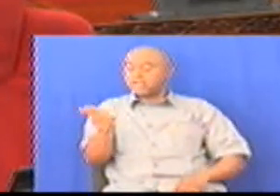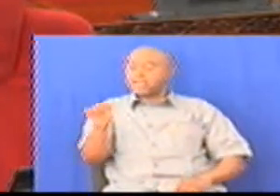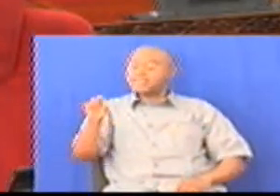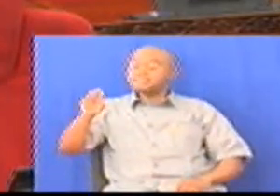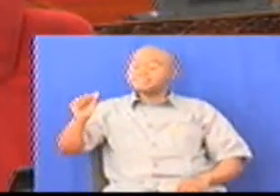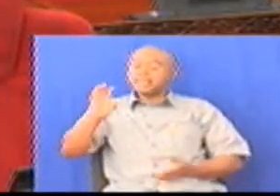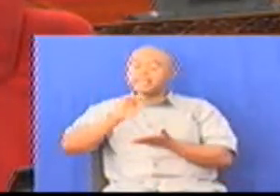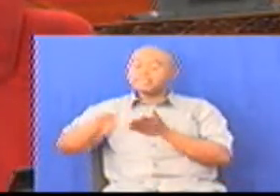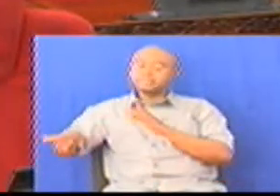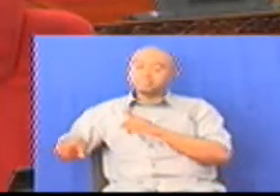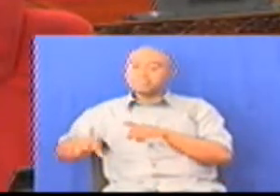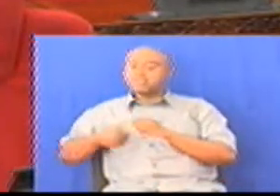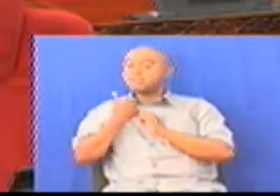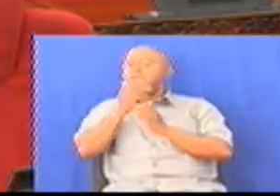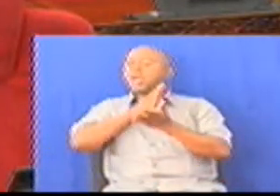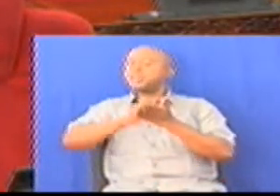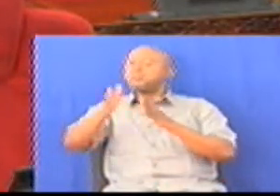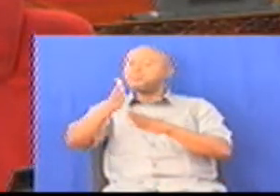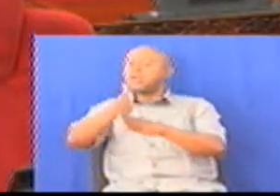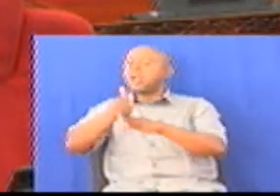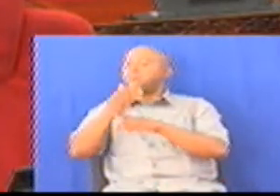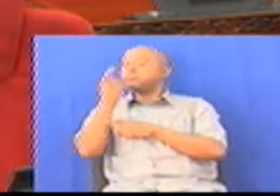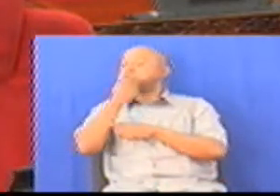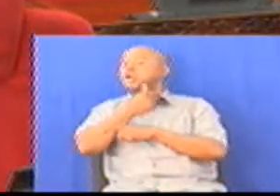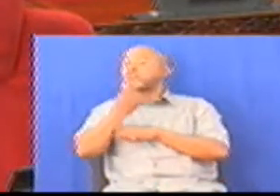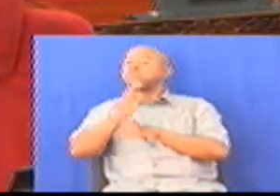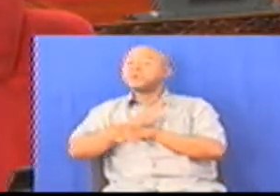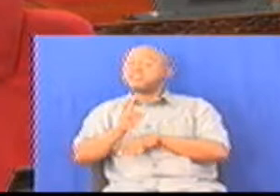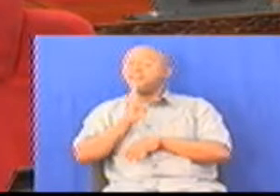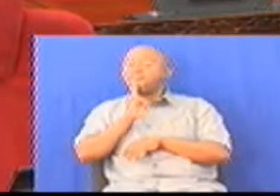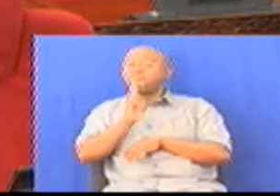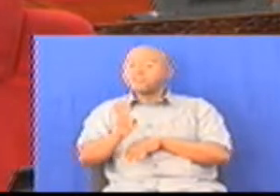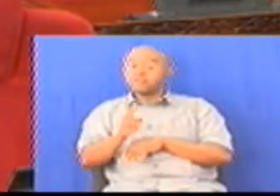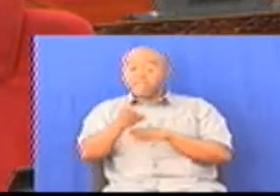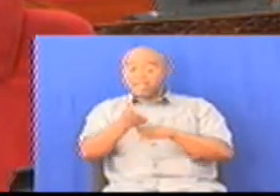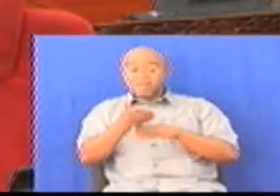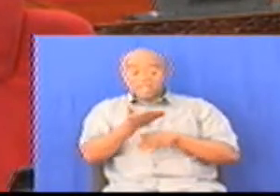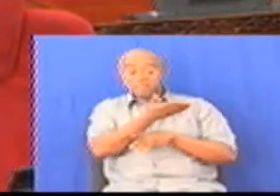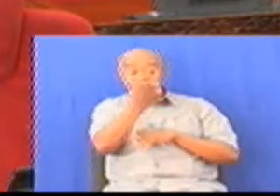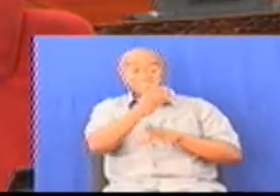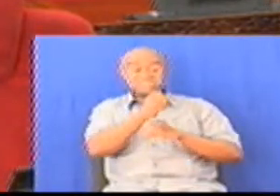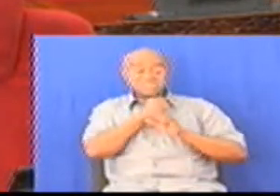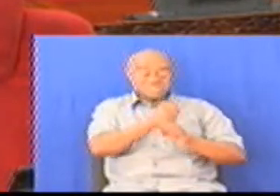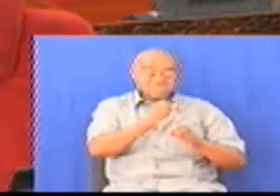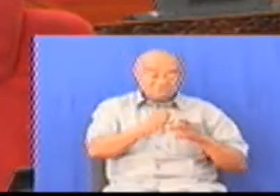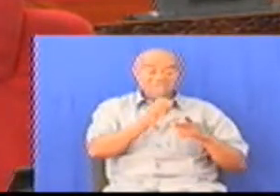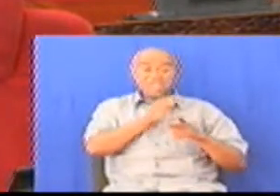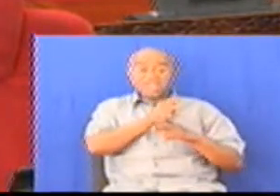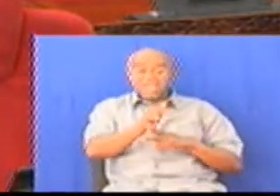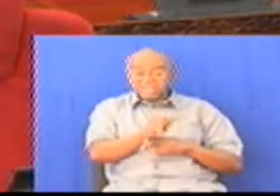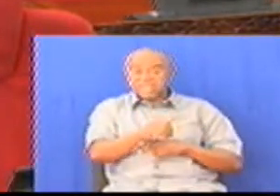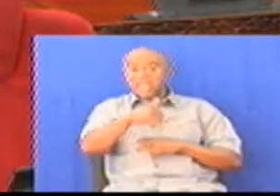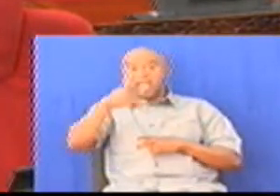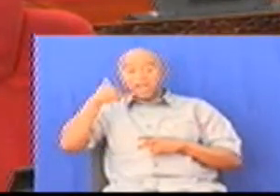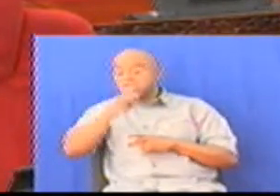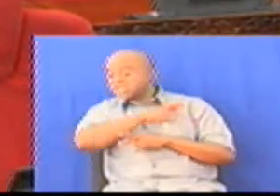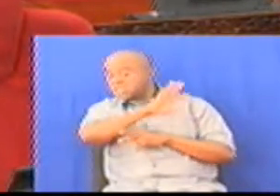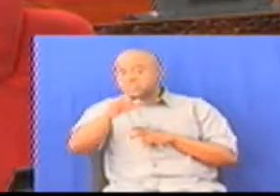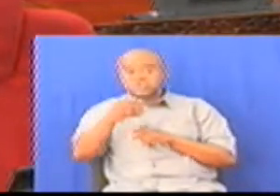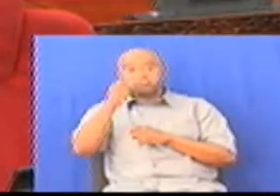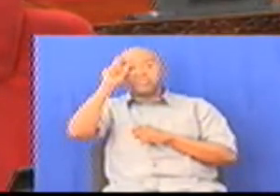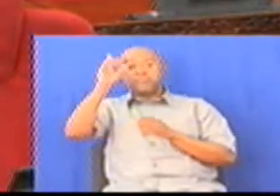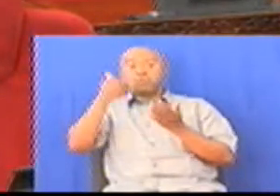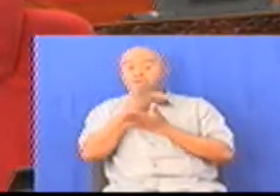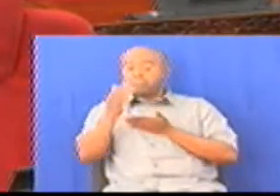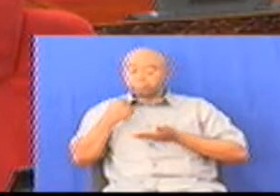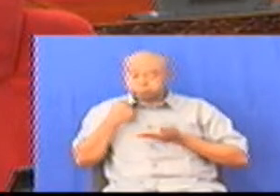kampuni moja tu ambayo imejiorodhesha ambayo ni ya Vodacom. Sasa ieleweki ni kwa nini makampuni mengine hayajapata mwamko wa kuweza kujiorodhesha